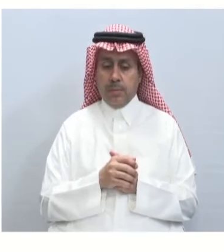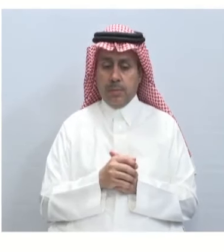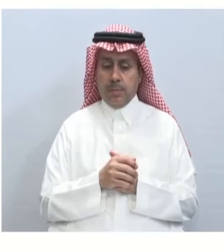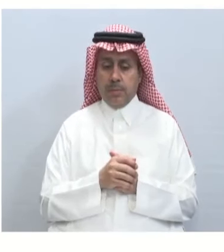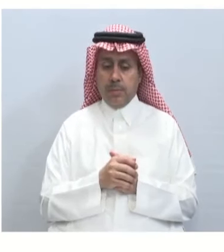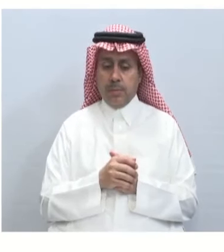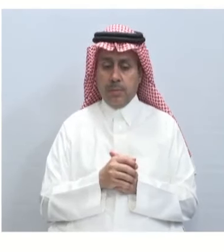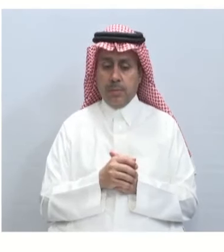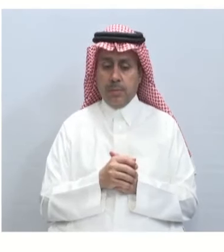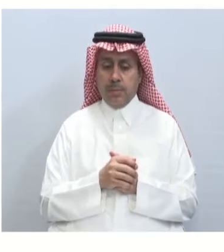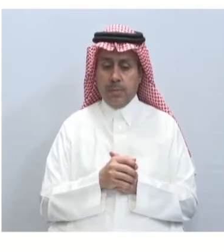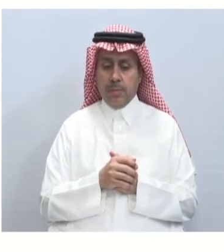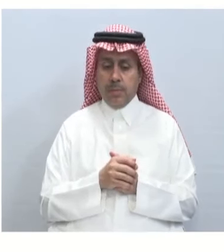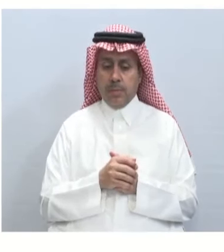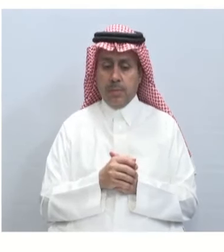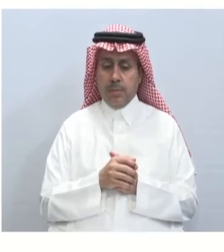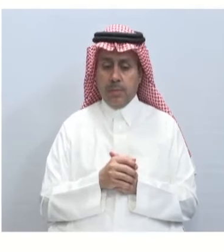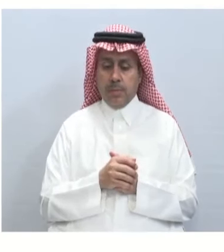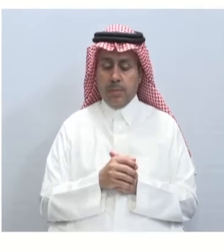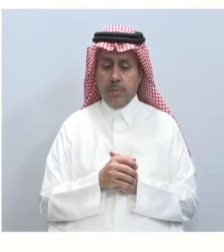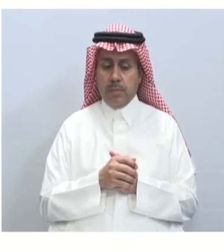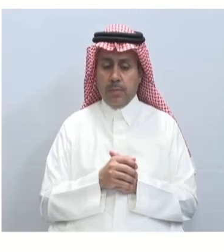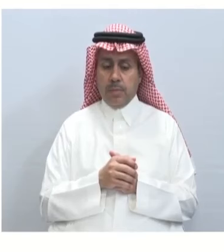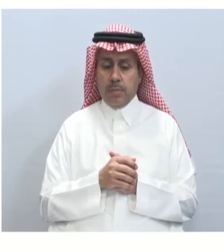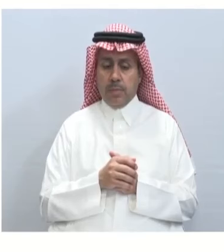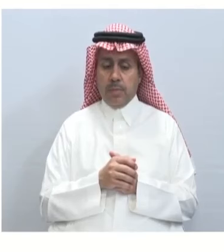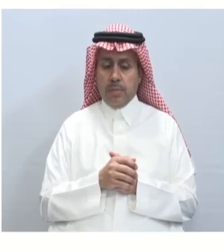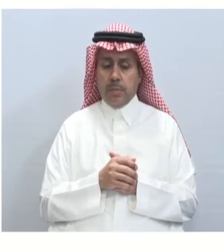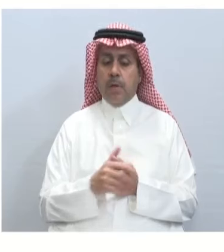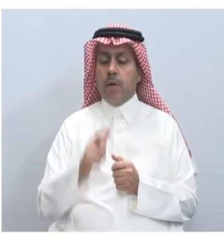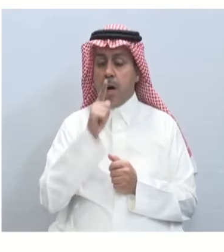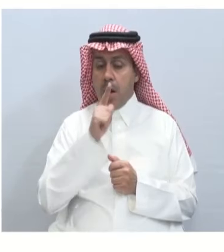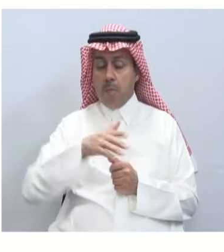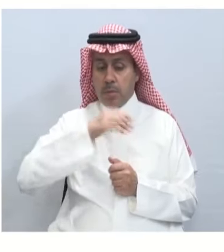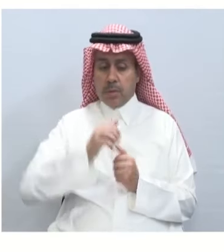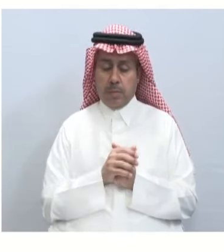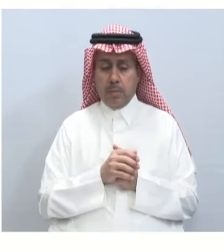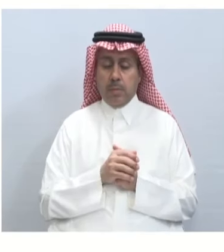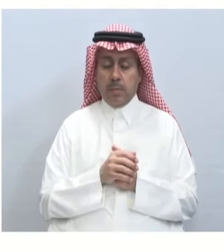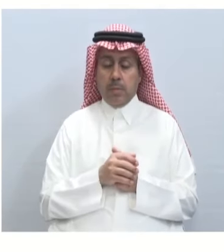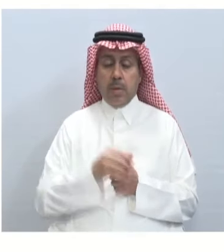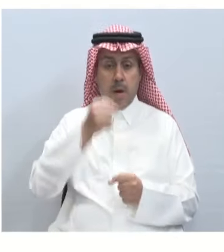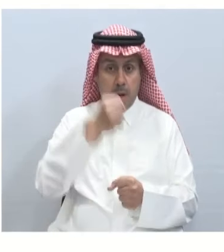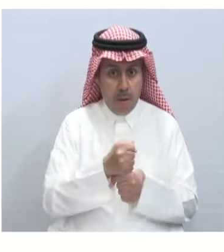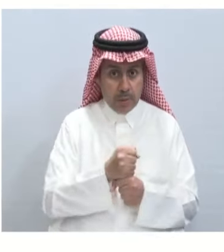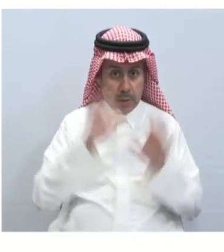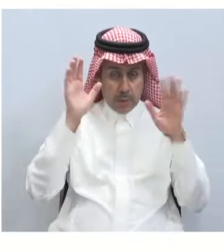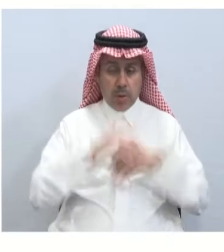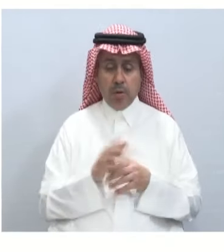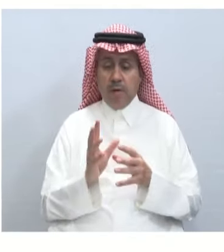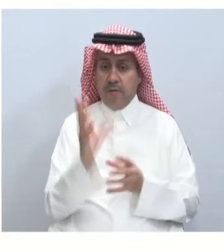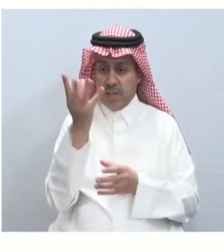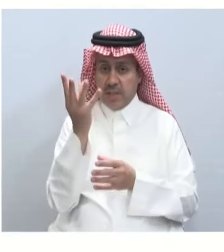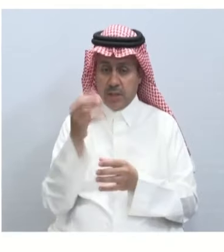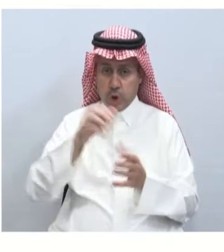وسلم ان قامت الصلاه وفي يد احدكم فسيله فان استطاع ان